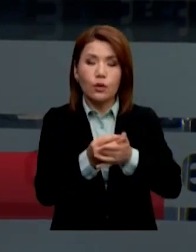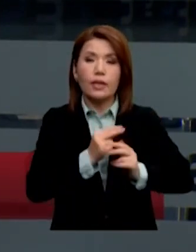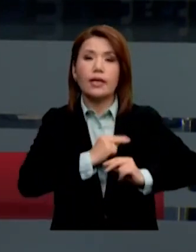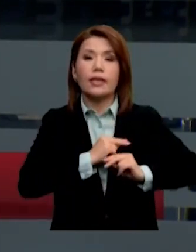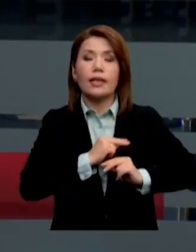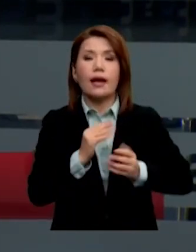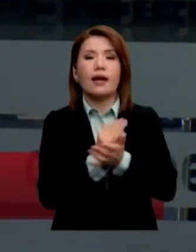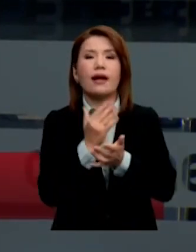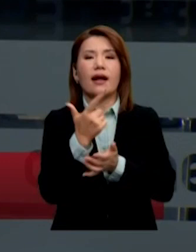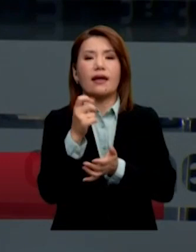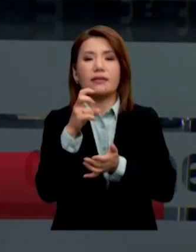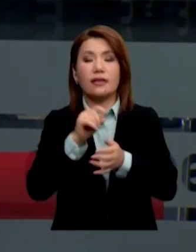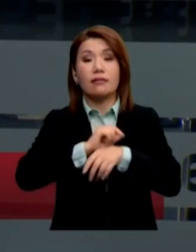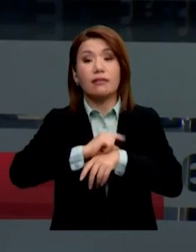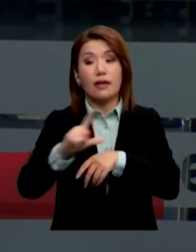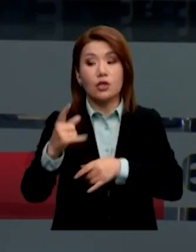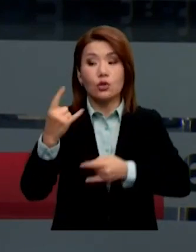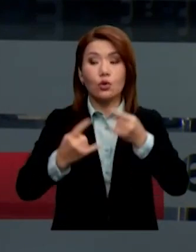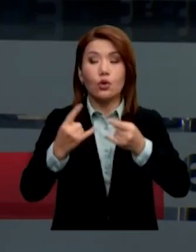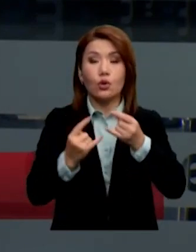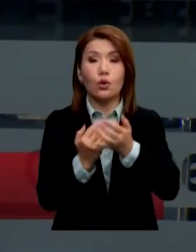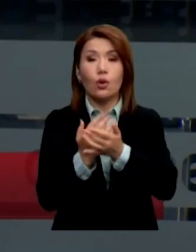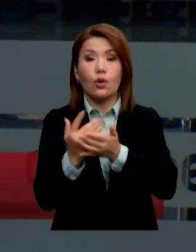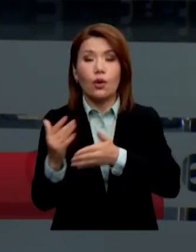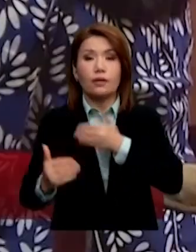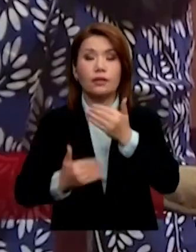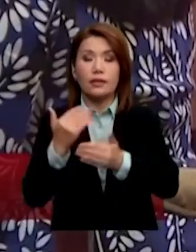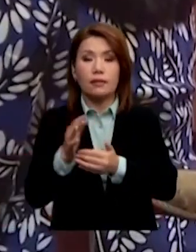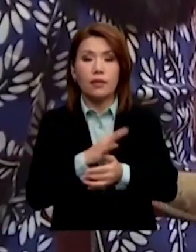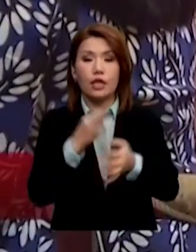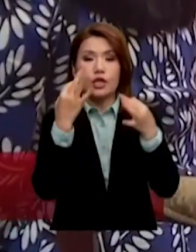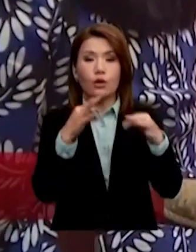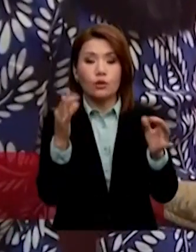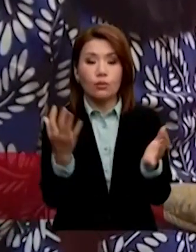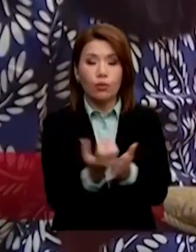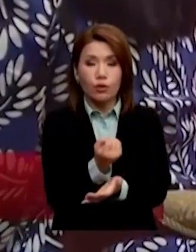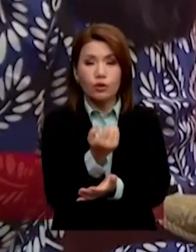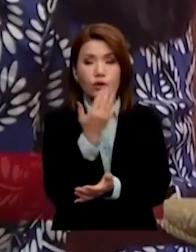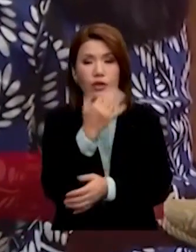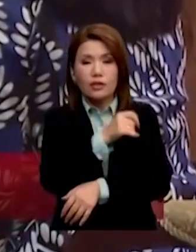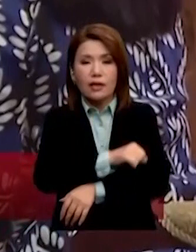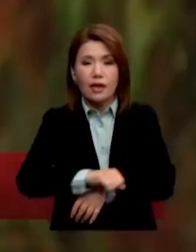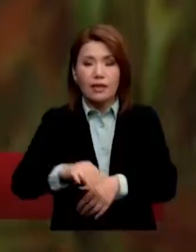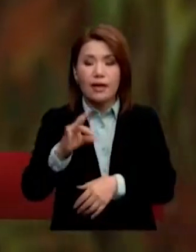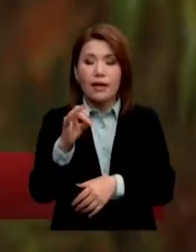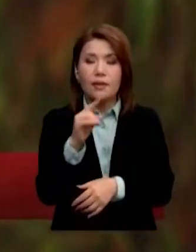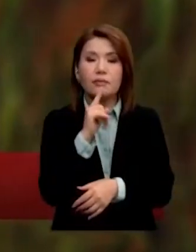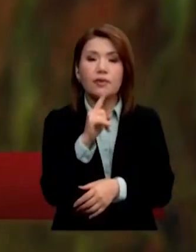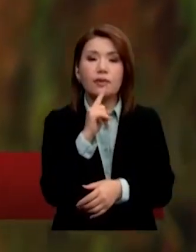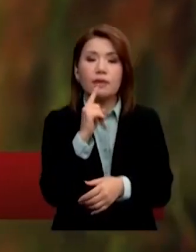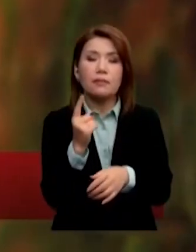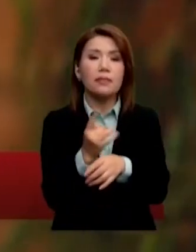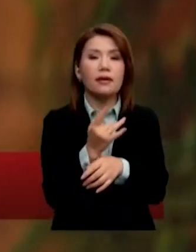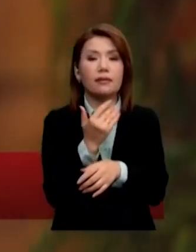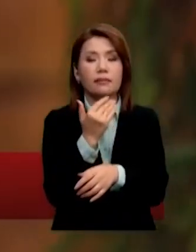газеттен бастаған. Кейін телевизияның биігіне шыққан тұлға. Тәуелсіздік алған кезде шетелдерден алғаш рет репортаж жасаған журналистердің